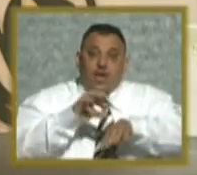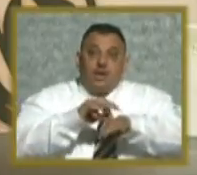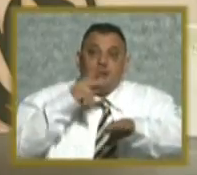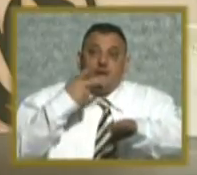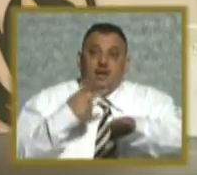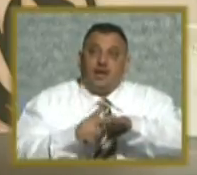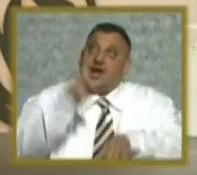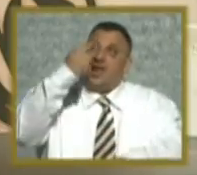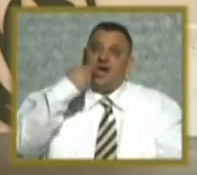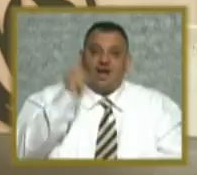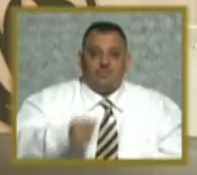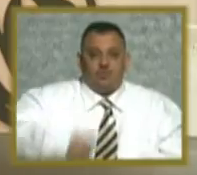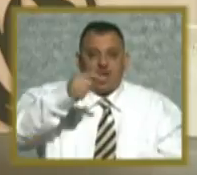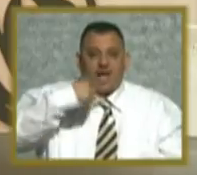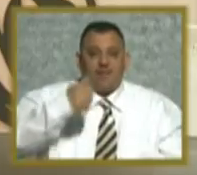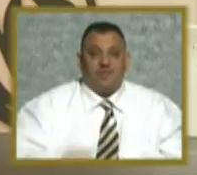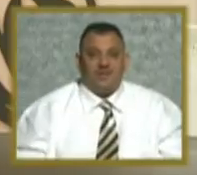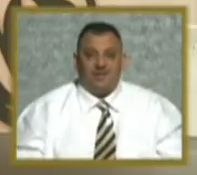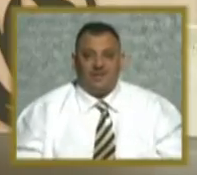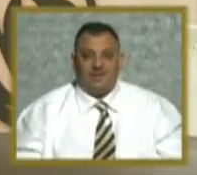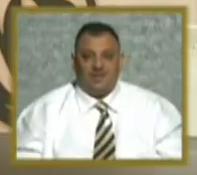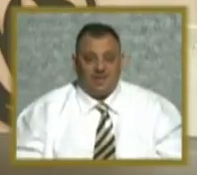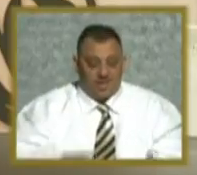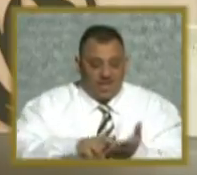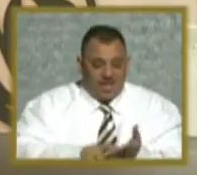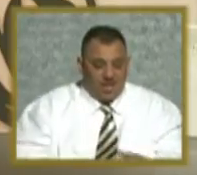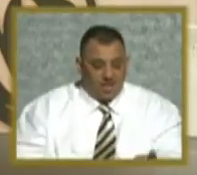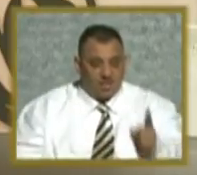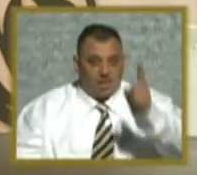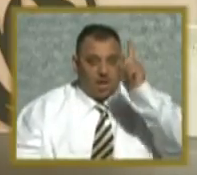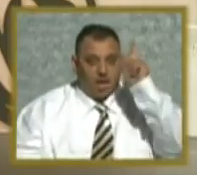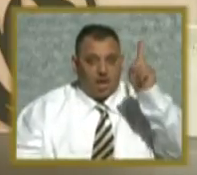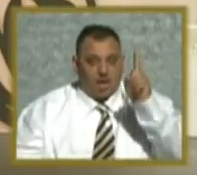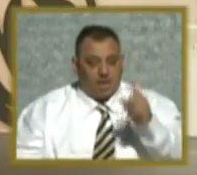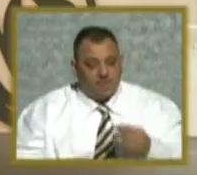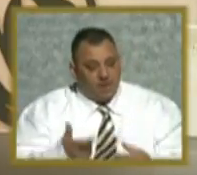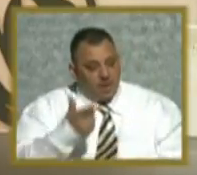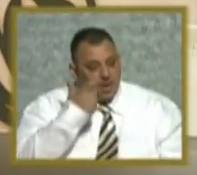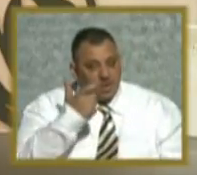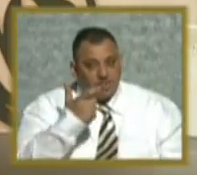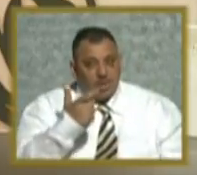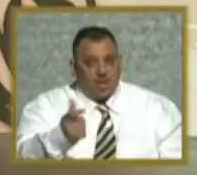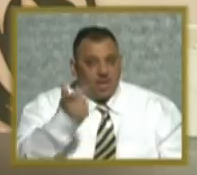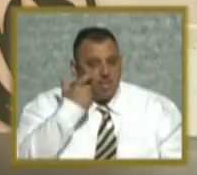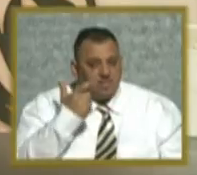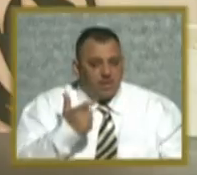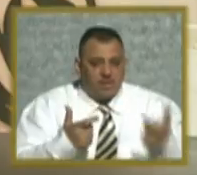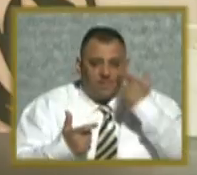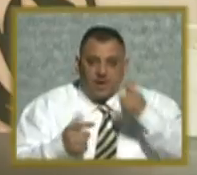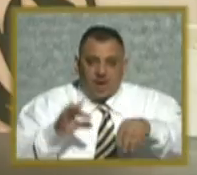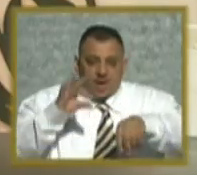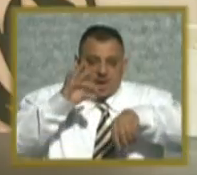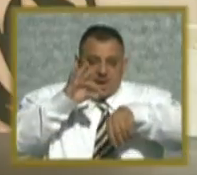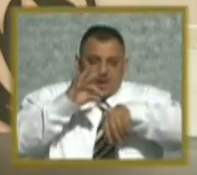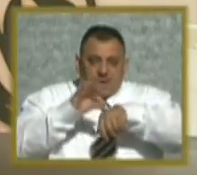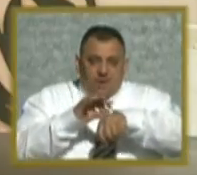قالوا أنطقنا الله الذي أنطق كل شيء. فاتقوا الله وخافوا الله وراقبوا الله واحذروا، احذروا. الإنسان الآن ينبغي أن